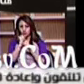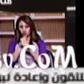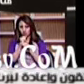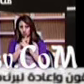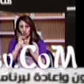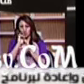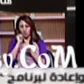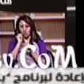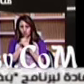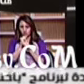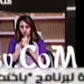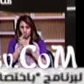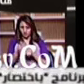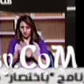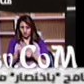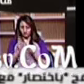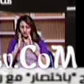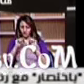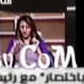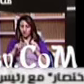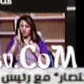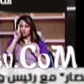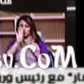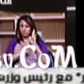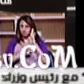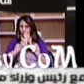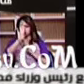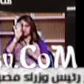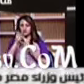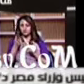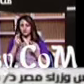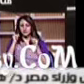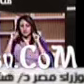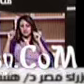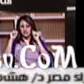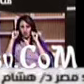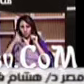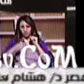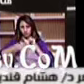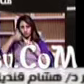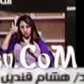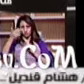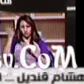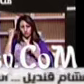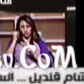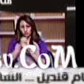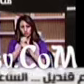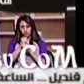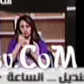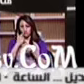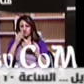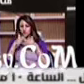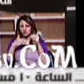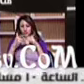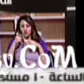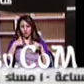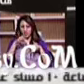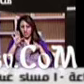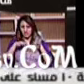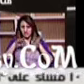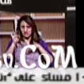عندي امل كبير جدا وما زال عندي امل في بلدي و بعد الثوره عظيمه بشتغل من ايام المجلس العسكري ماليش قررت ان انا